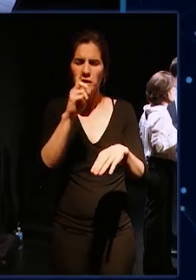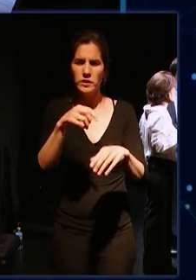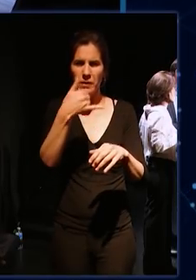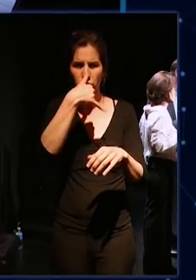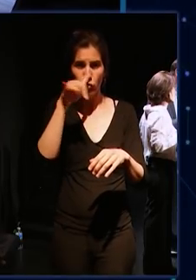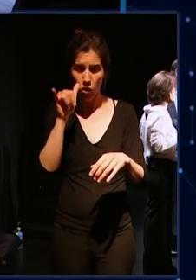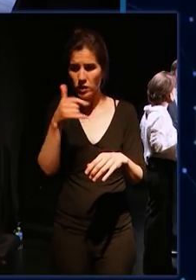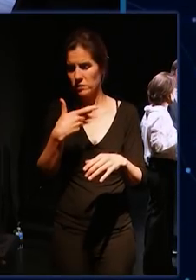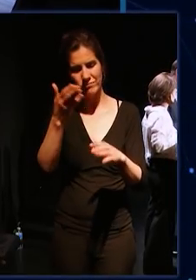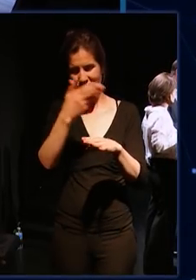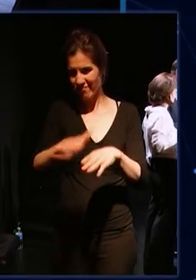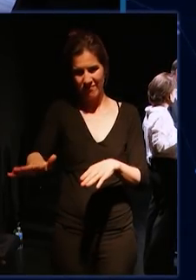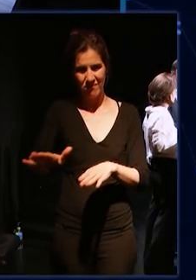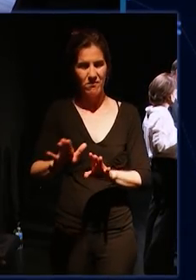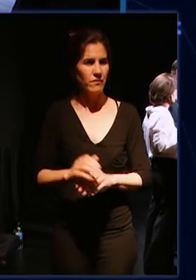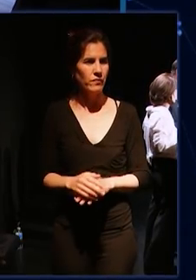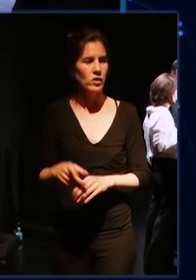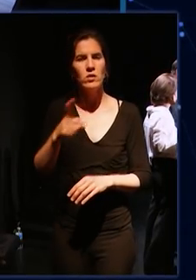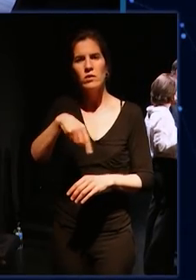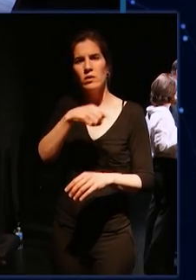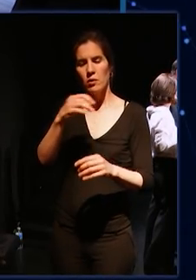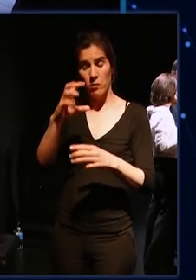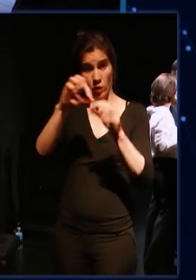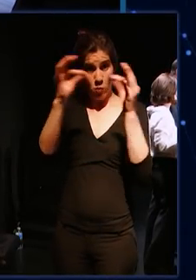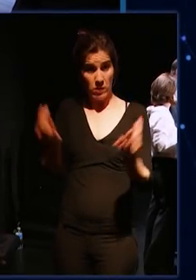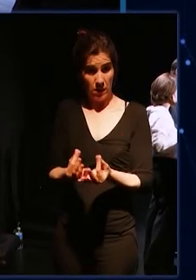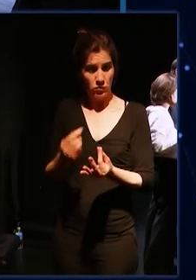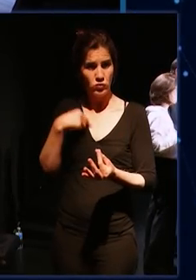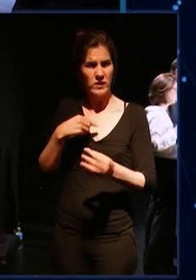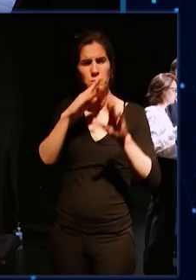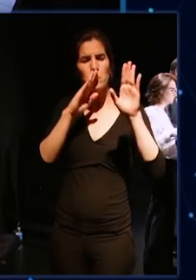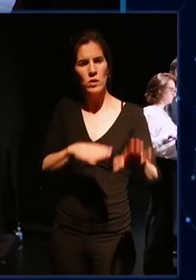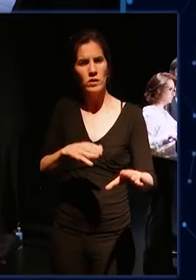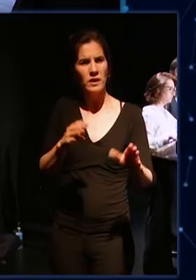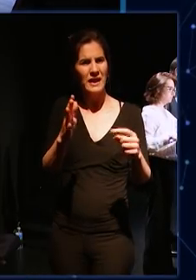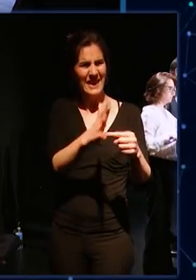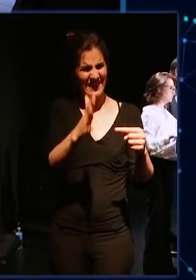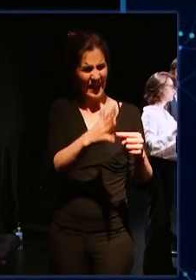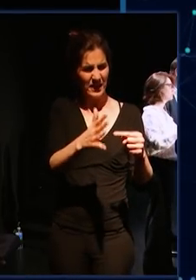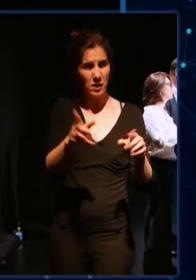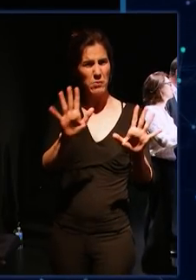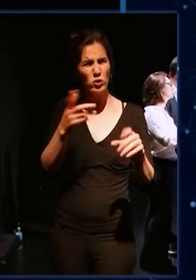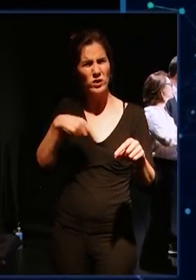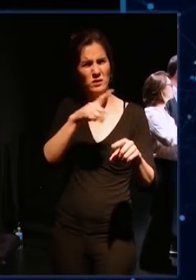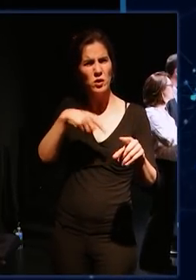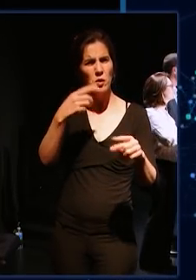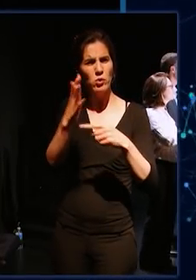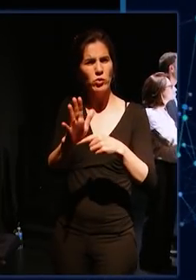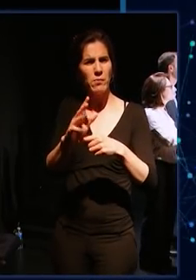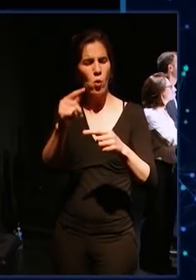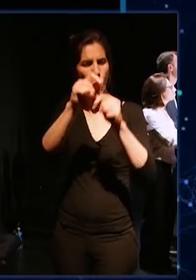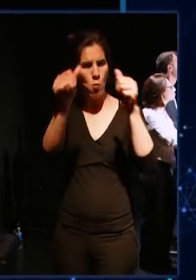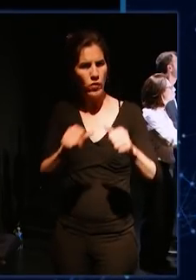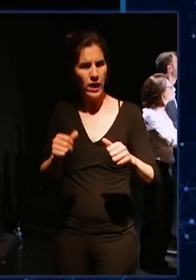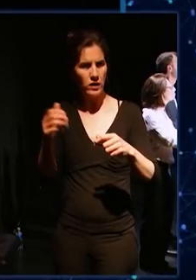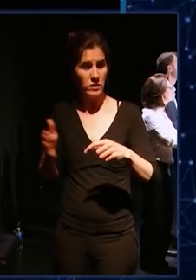Podem. Sí, nosotros decir que estamos de acuerdo con el proyecto de la Textil Race, pero nosotros proponemos un modo de gestión mixta. Cuando digo mixta me refiero a